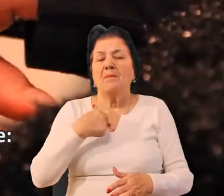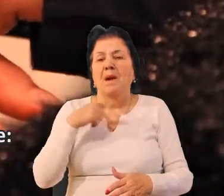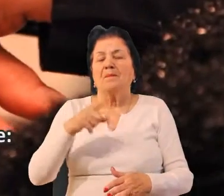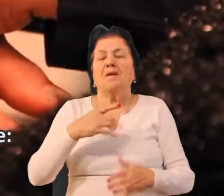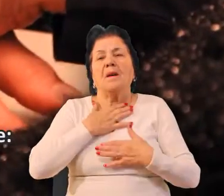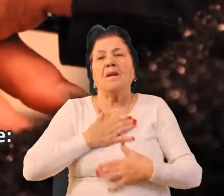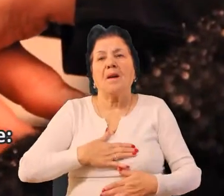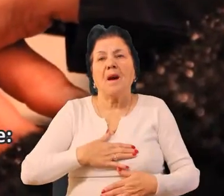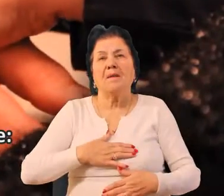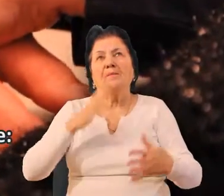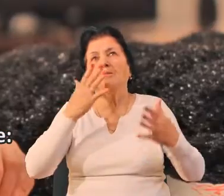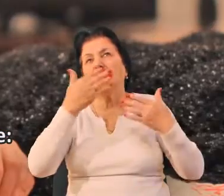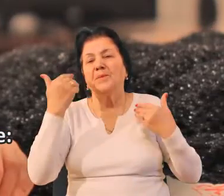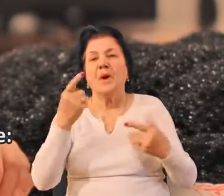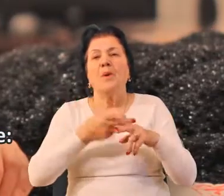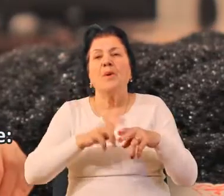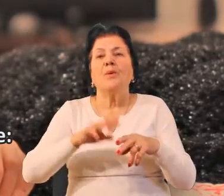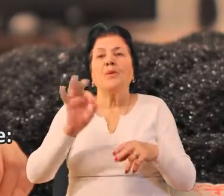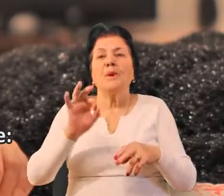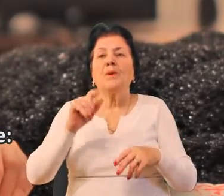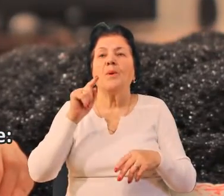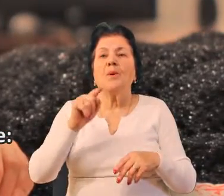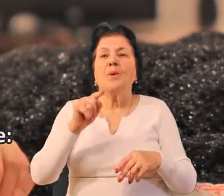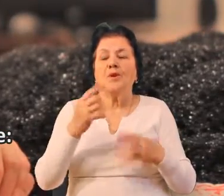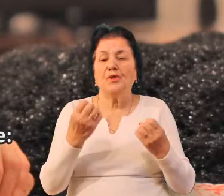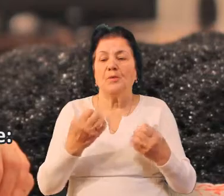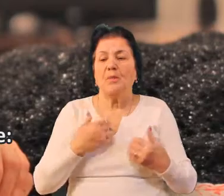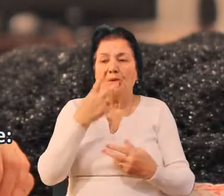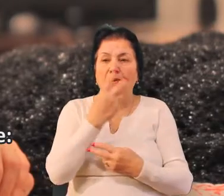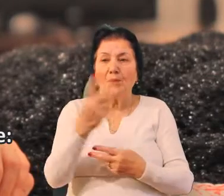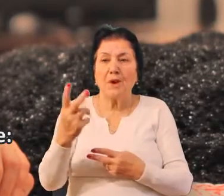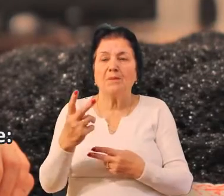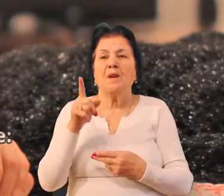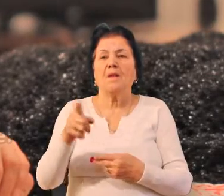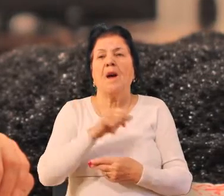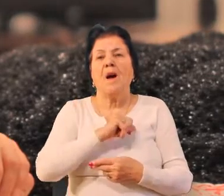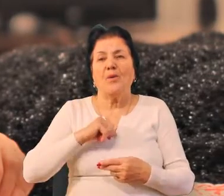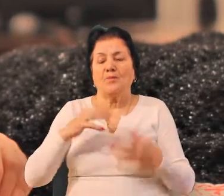Mənim anam rəhmətə gedəndə mənə dedi ki, artıq səndən nigaran deyiləm.